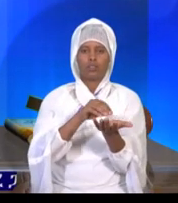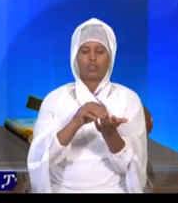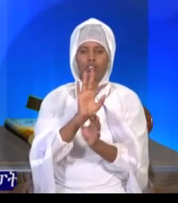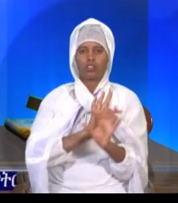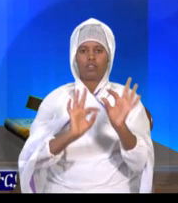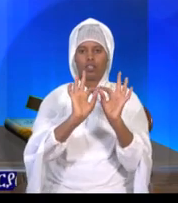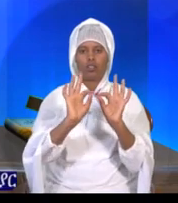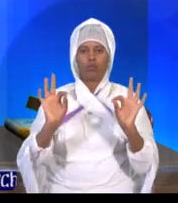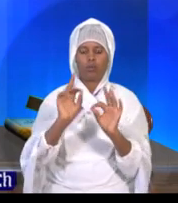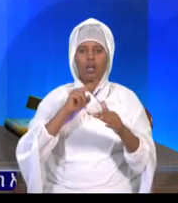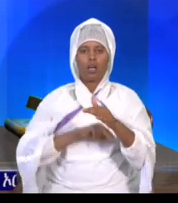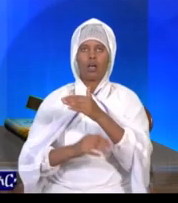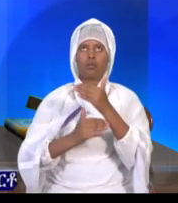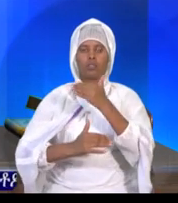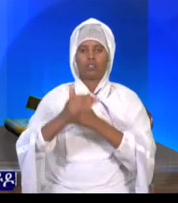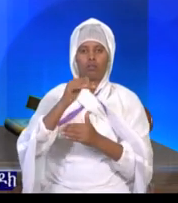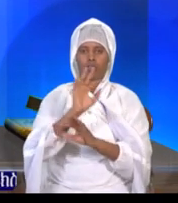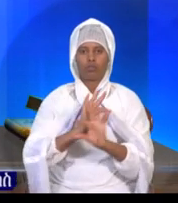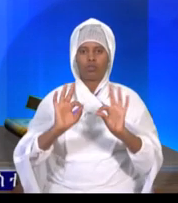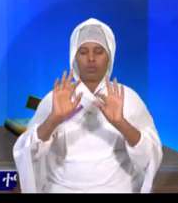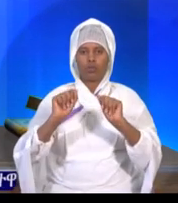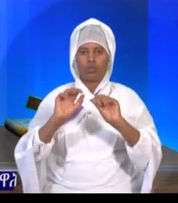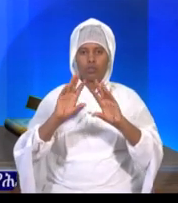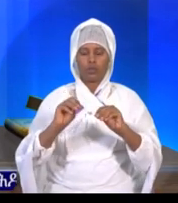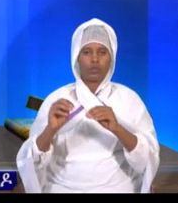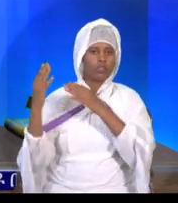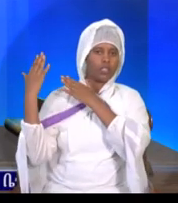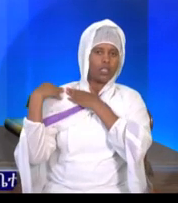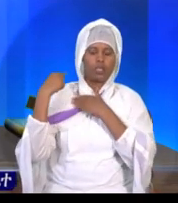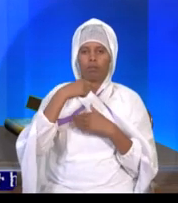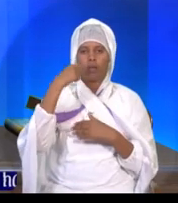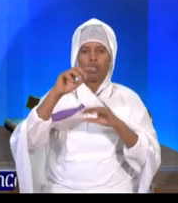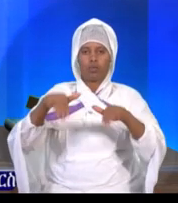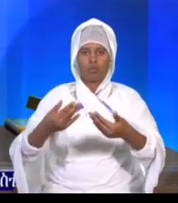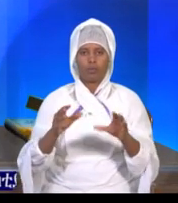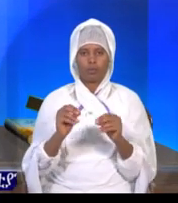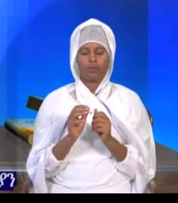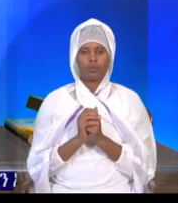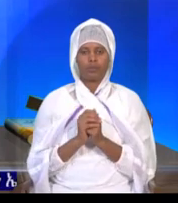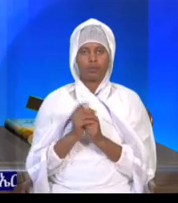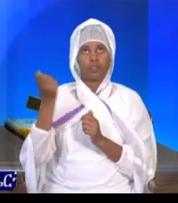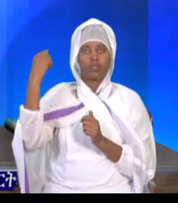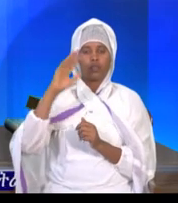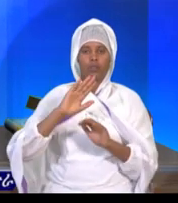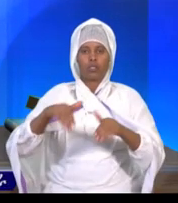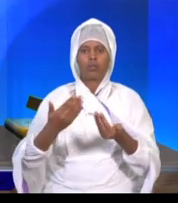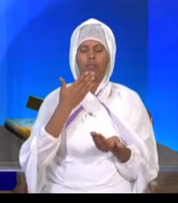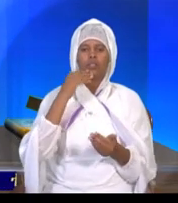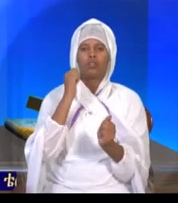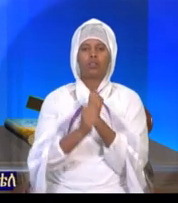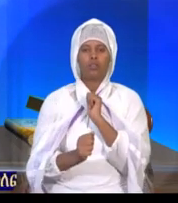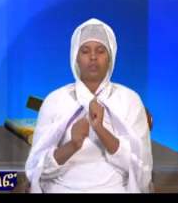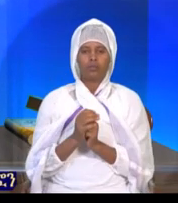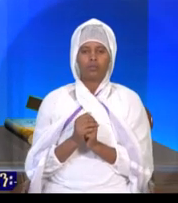ምድሪ ዝፈታሕኩሞ ኣብ ሰማይ ፍቱሕ ክኸውን እዩ ስልጣነ ክህነት ብቓል ሂብዎም እግዚኣብሔር ዝሃቦም